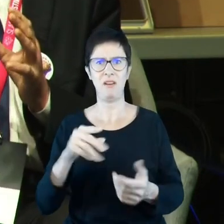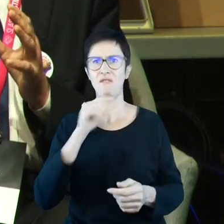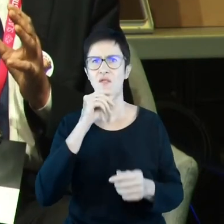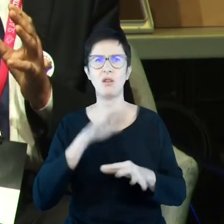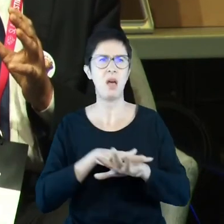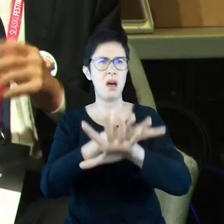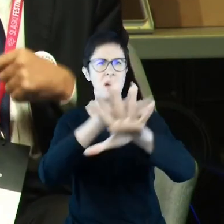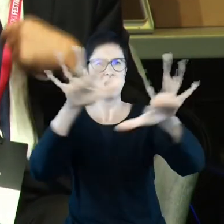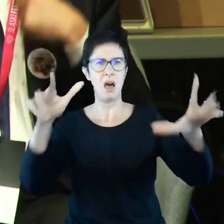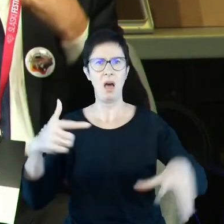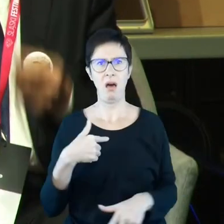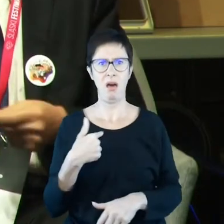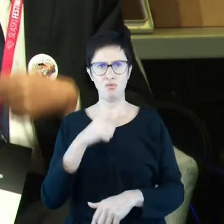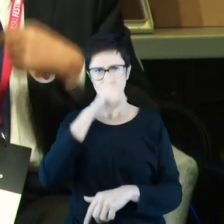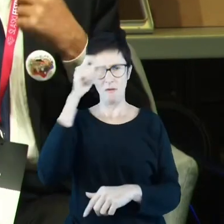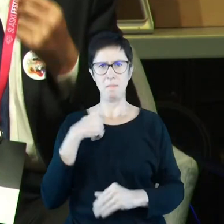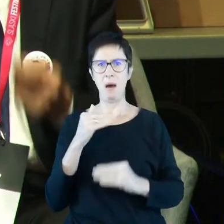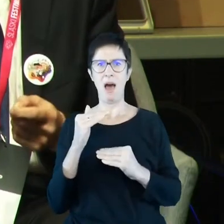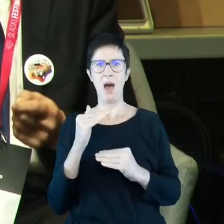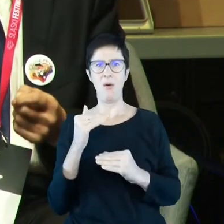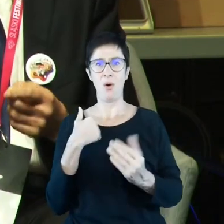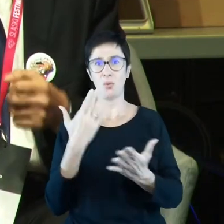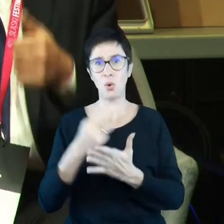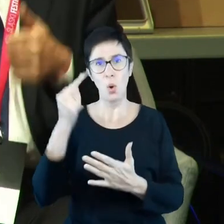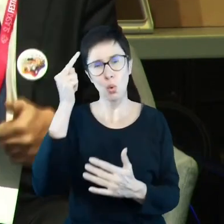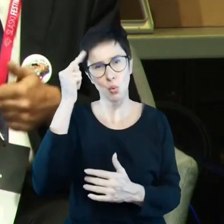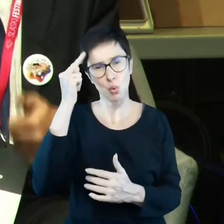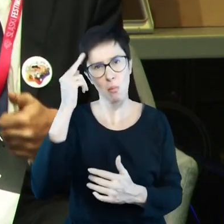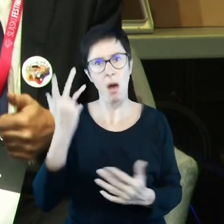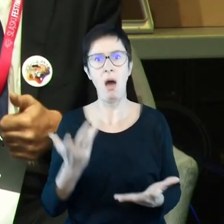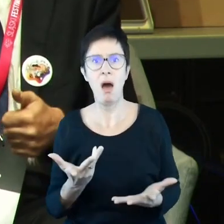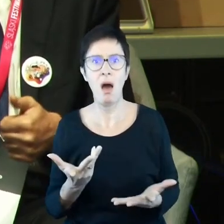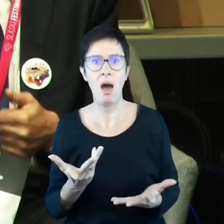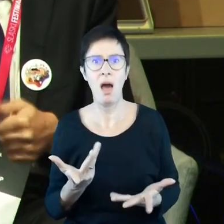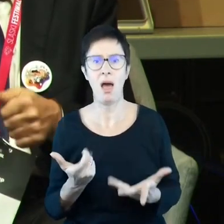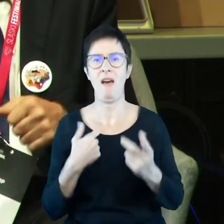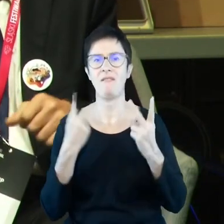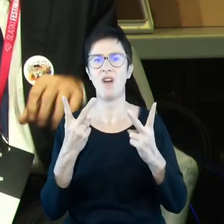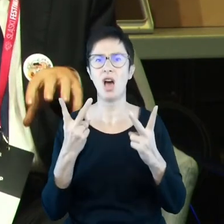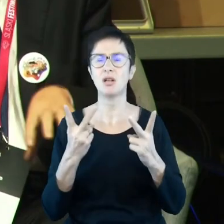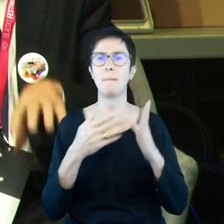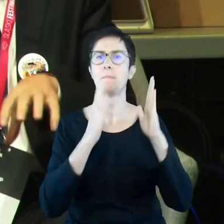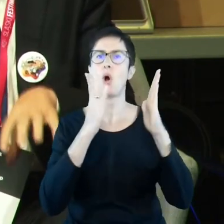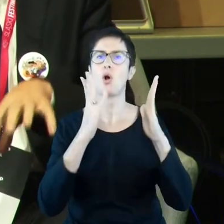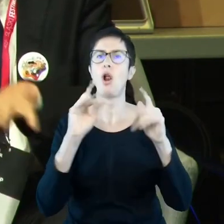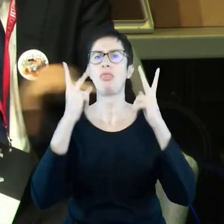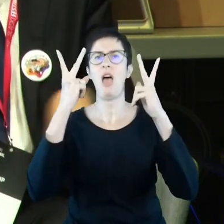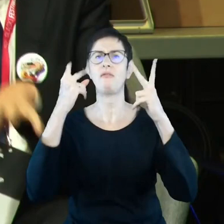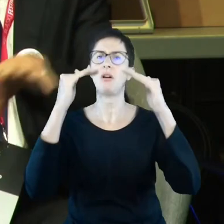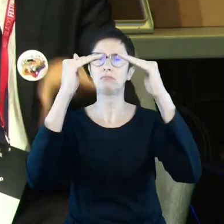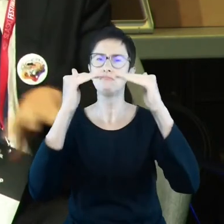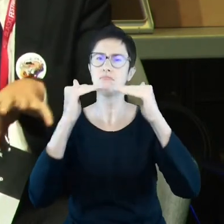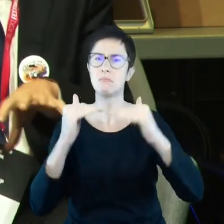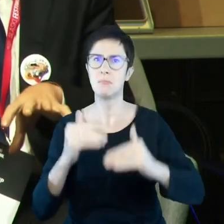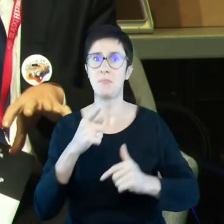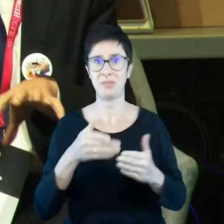jacht, i rozumiał, zaczynał rozumieć to, że i hierarchia jest potrzebna, i dbałość o ten statek,